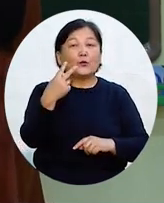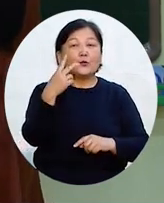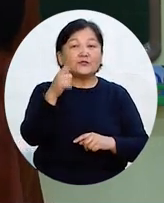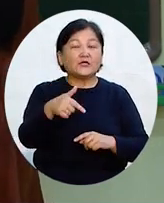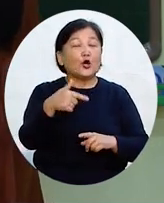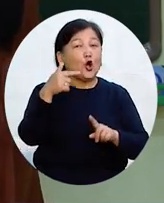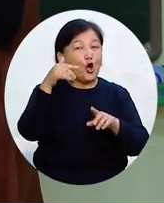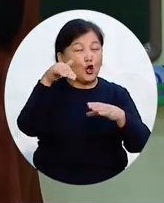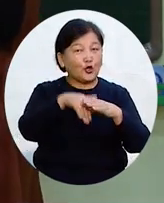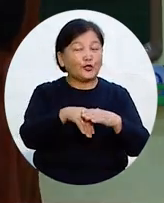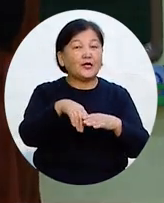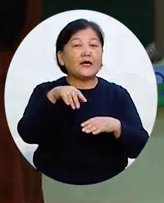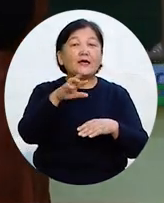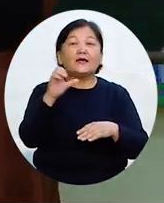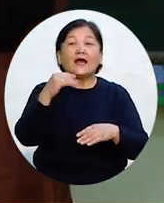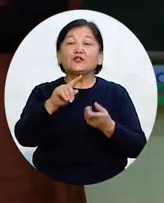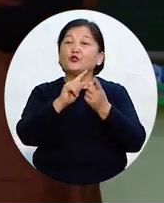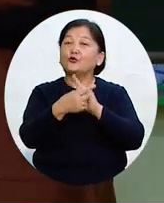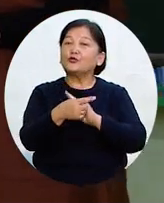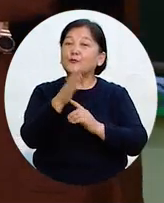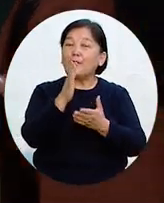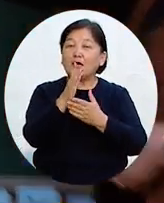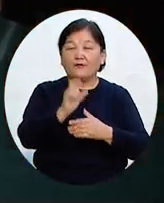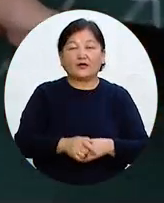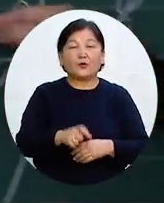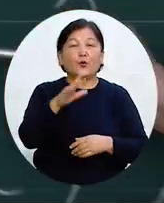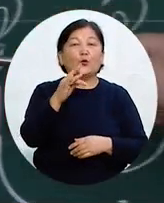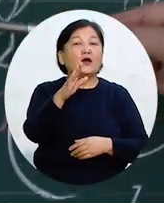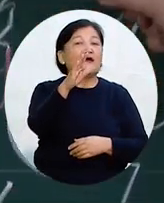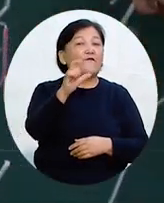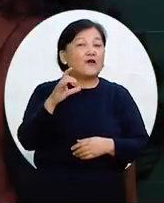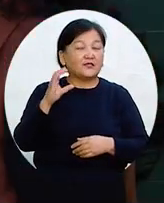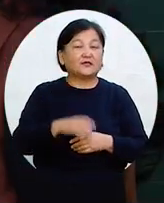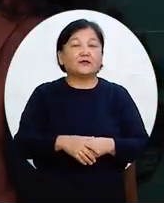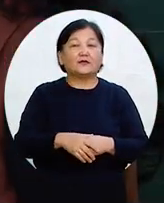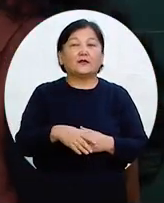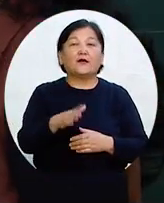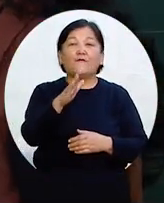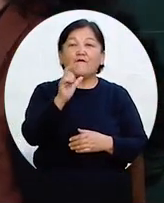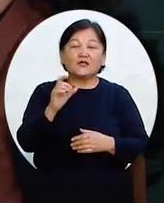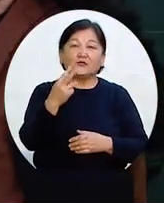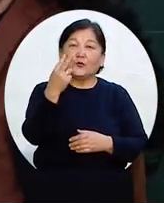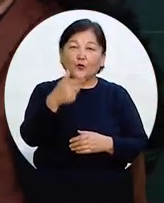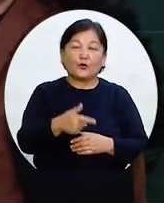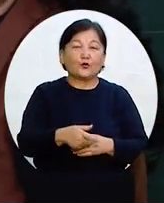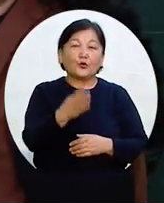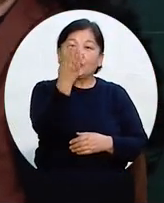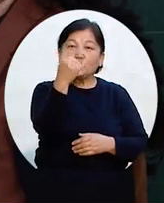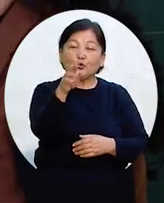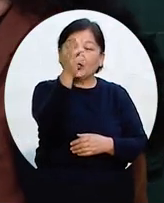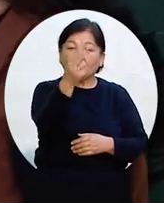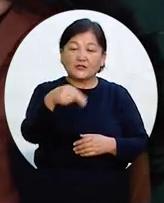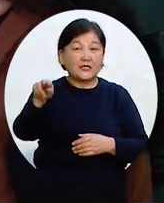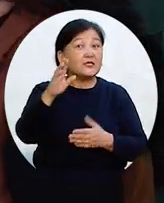өөрчлөлт орж вэ гэдгийг анхаарна. За хүрвээс гэдэг үгэнд бол бээсүү нөхцөлийг залгахад үгийн язгуур дээр шууд залах мэтсэн